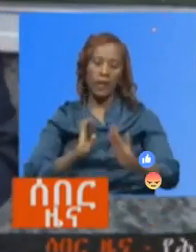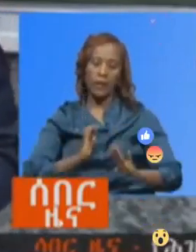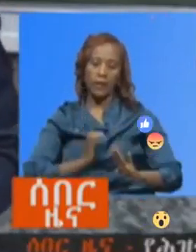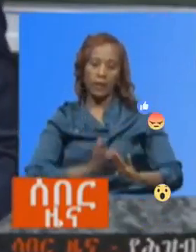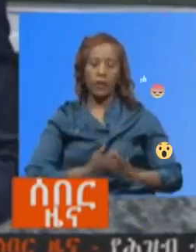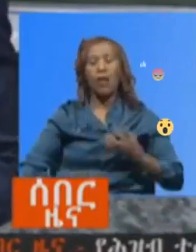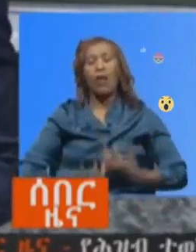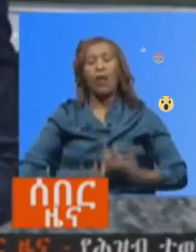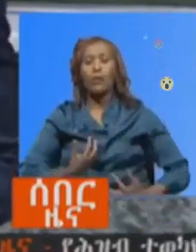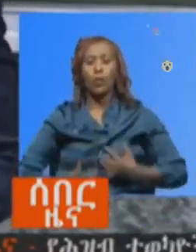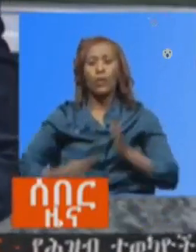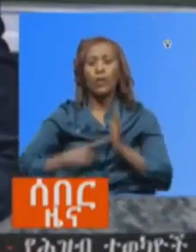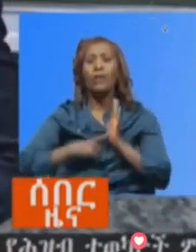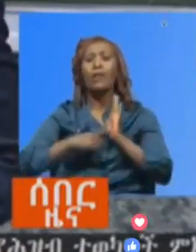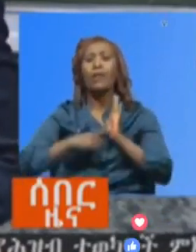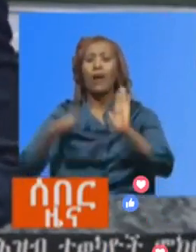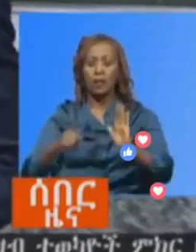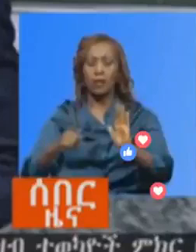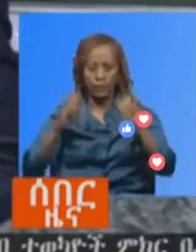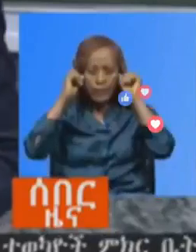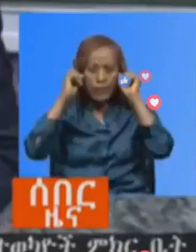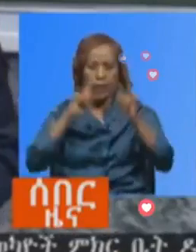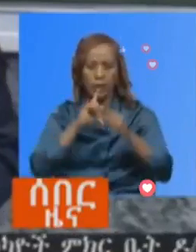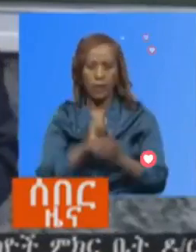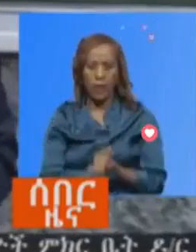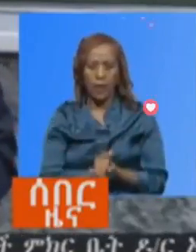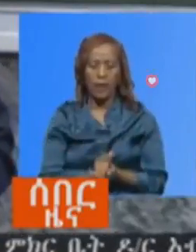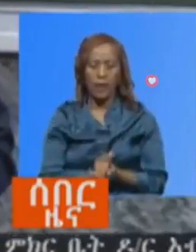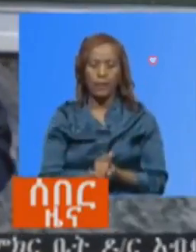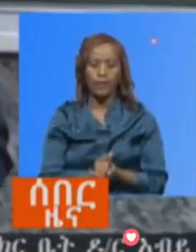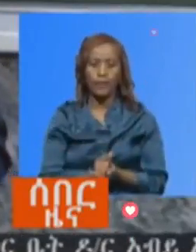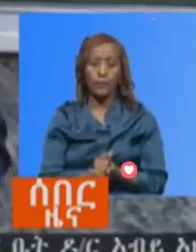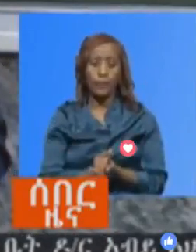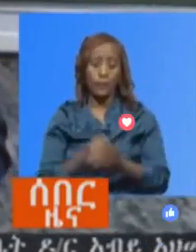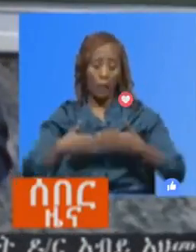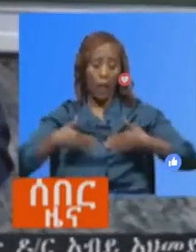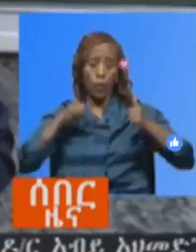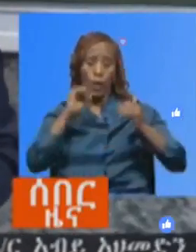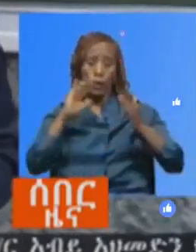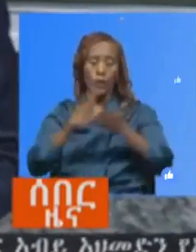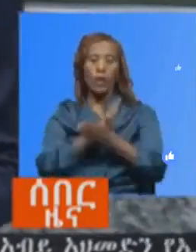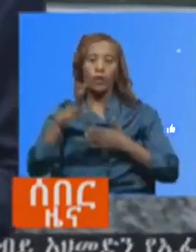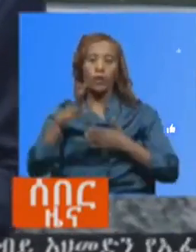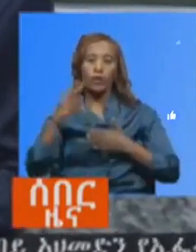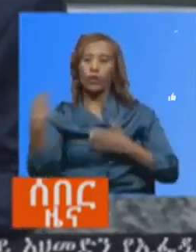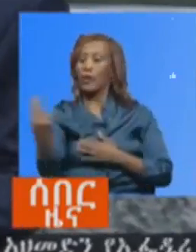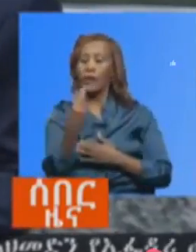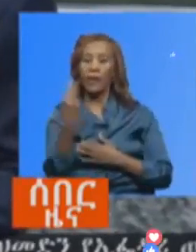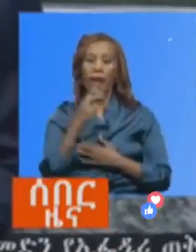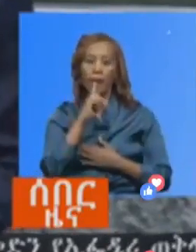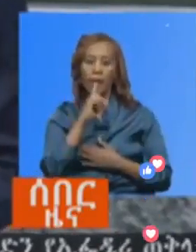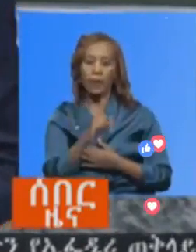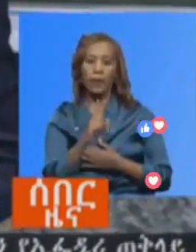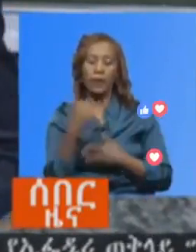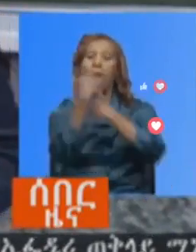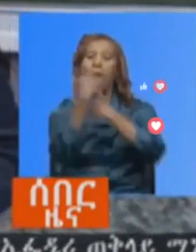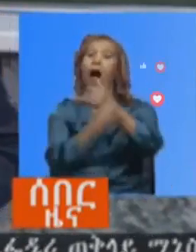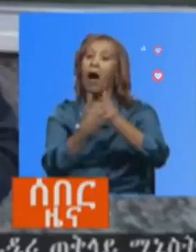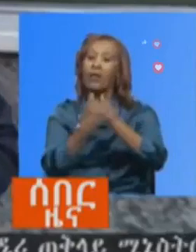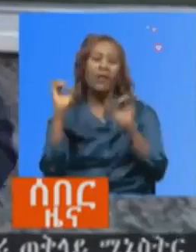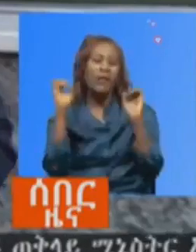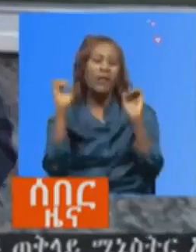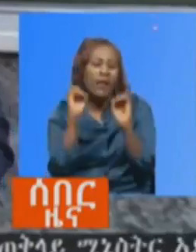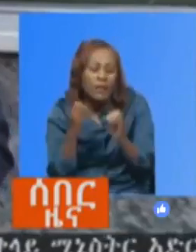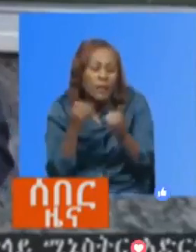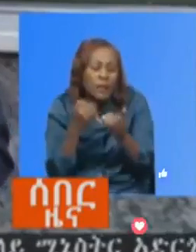ለብሶት እንደዳረገው እንገነዘባለን። ያለ ወጣቱ የተሳትፎና ተጠቃሚነት አገር የትም